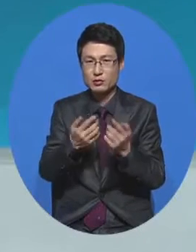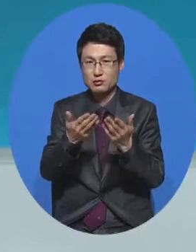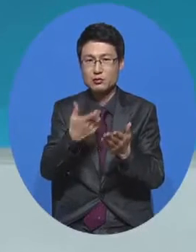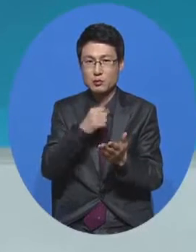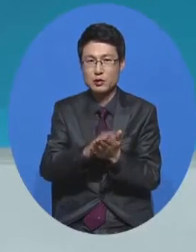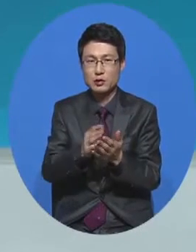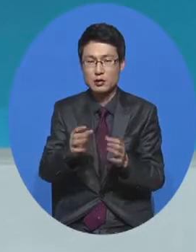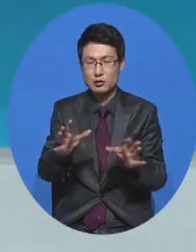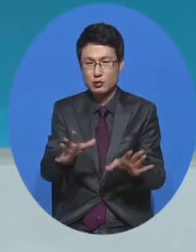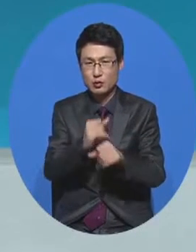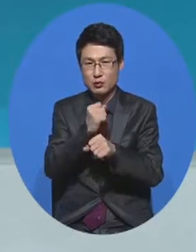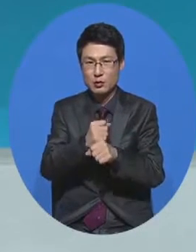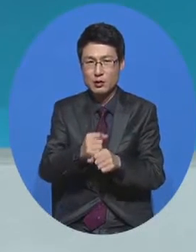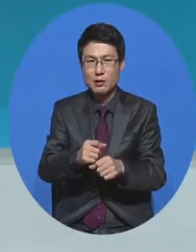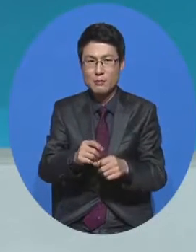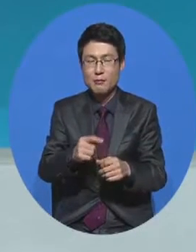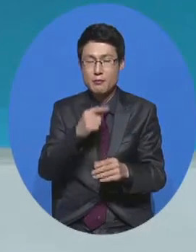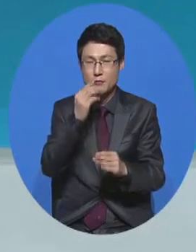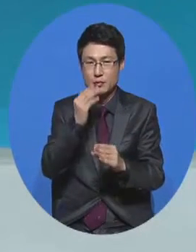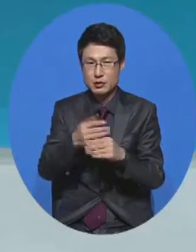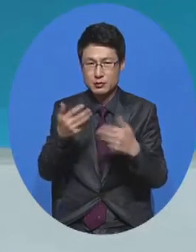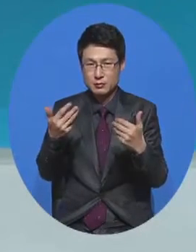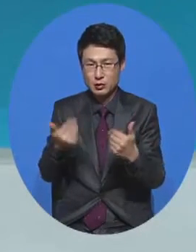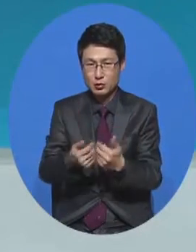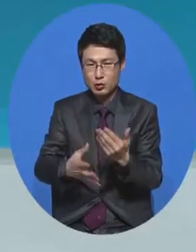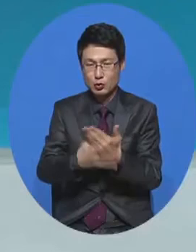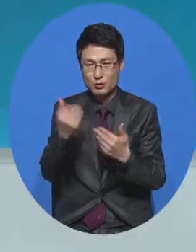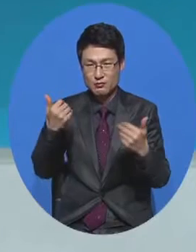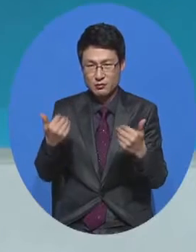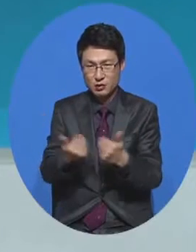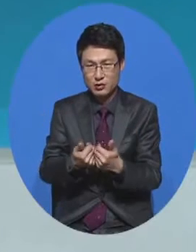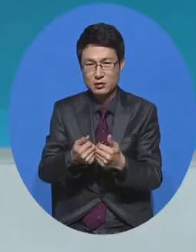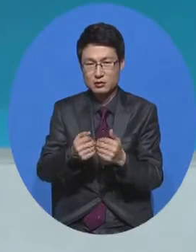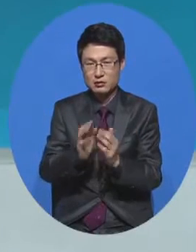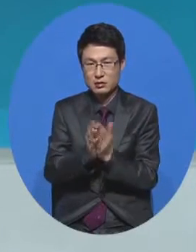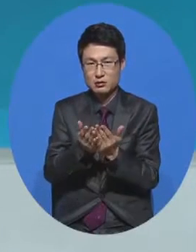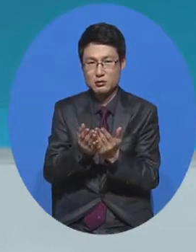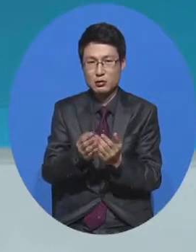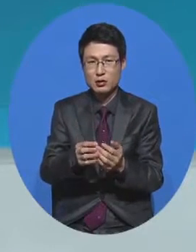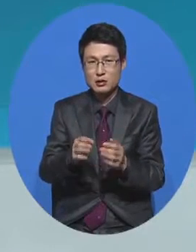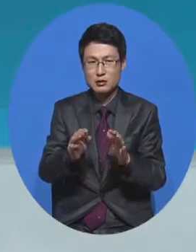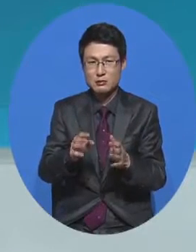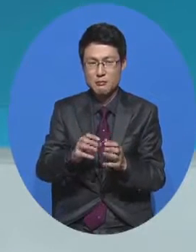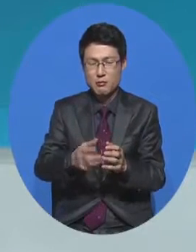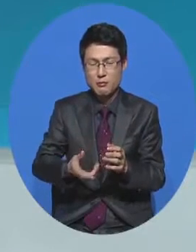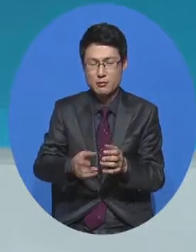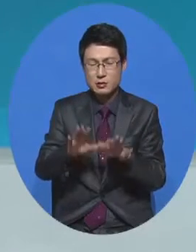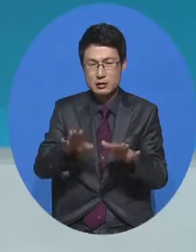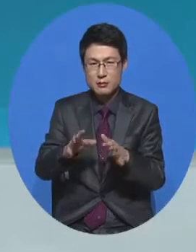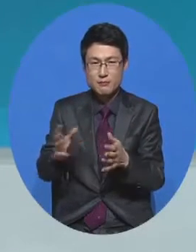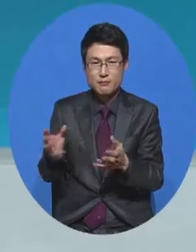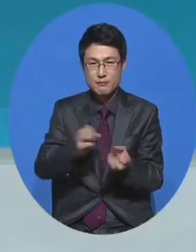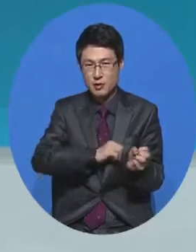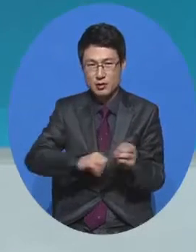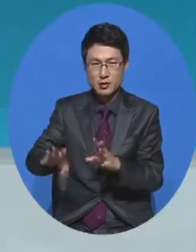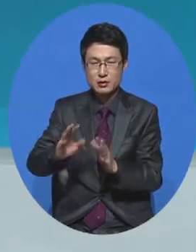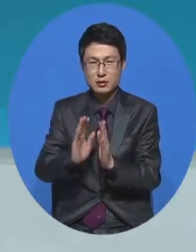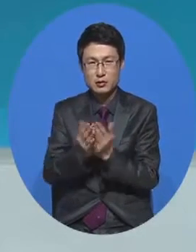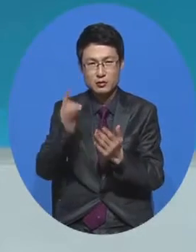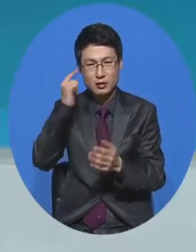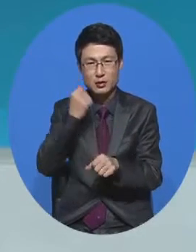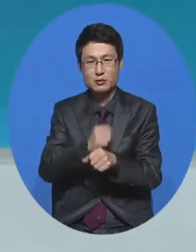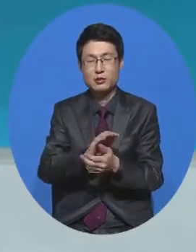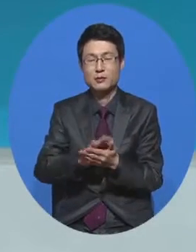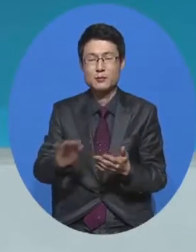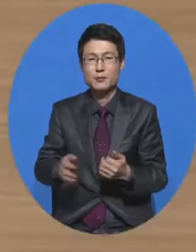반민족적 방 민주적 반 통일적 교과서로서 당장 캐기 해야될 교과서가 아닌가 이런 생각을 해봅니다